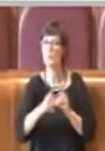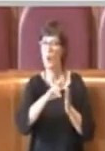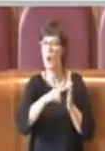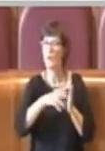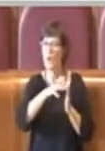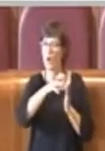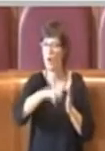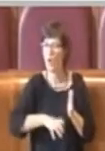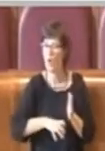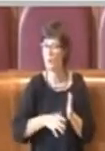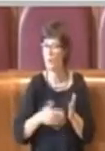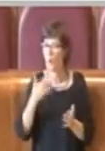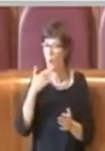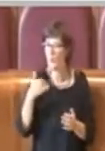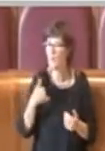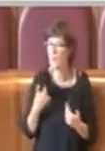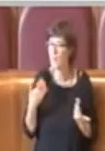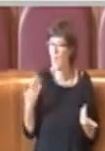fuori luogo.